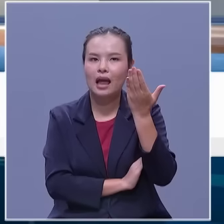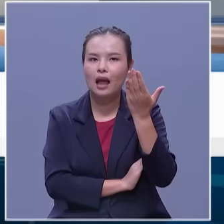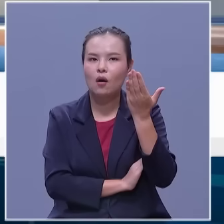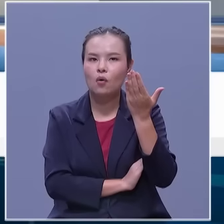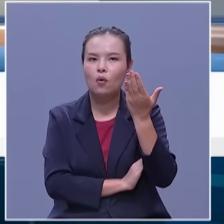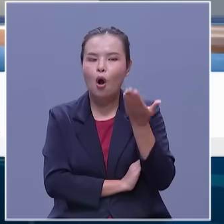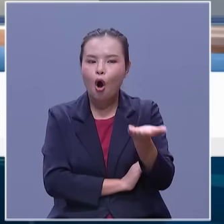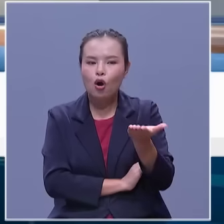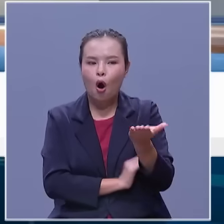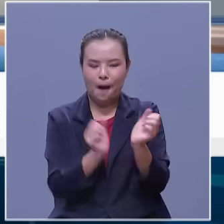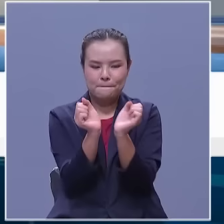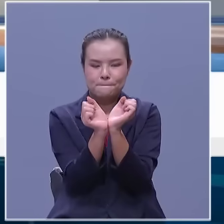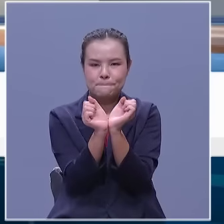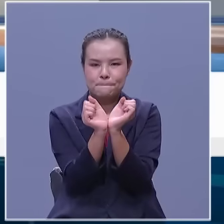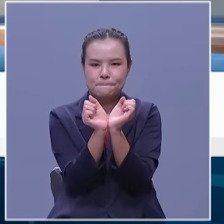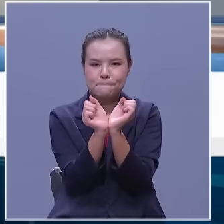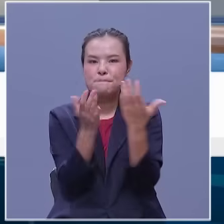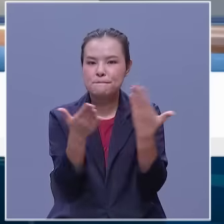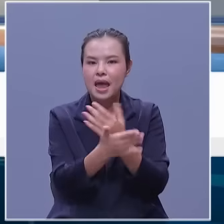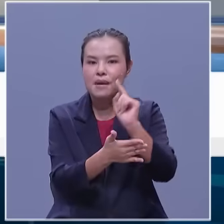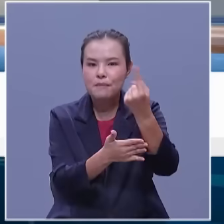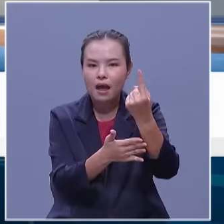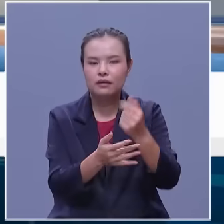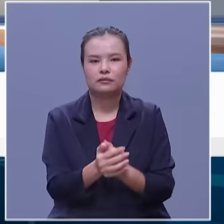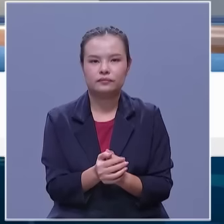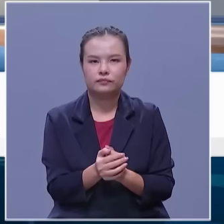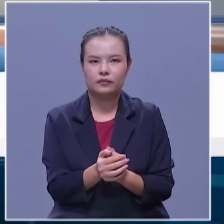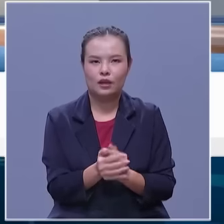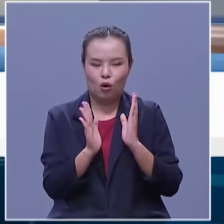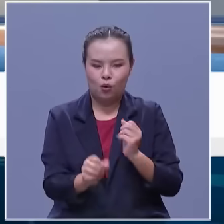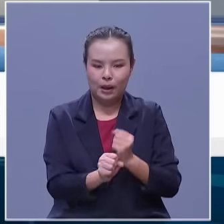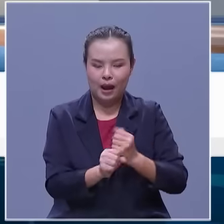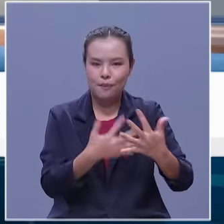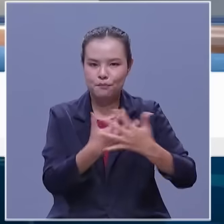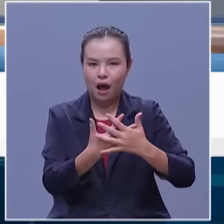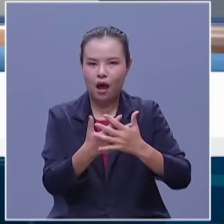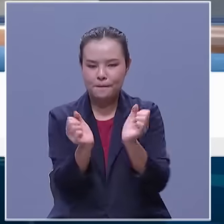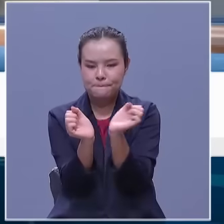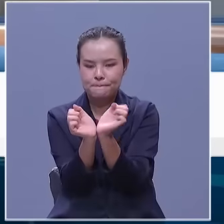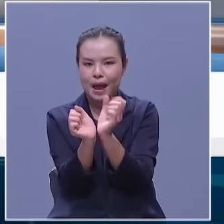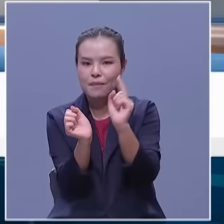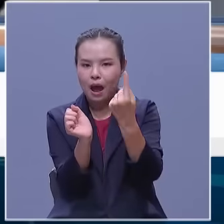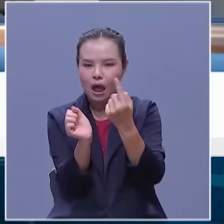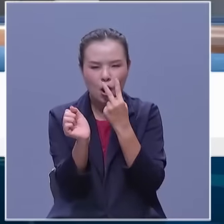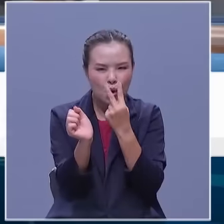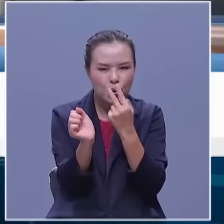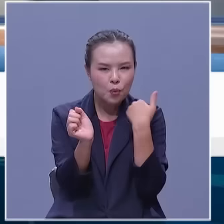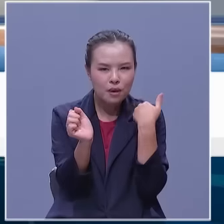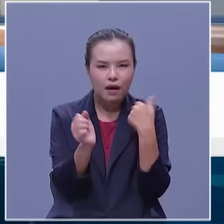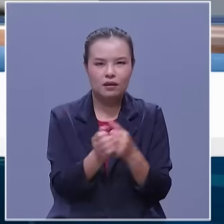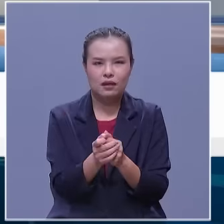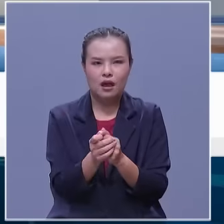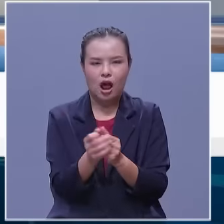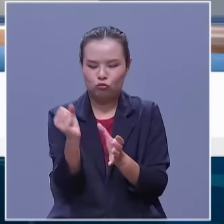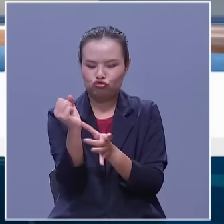ผู้คุมขอเปลี่ยนโซ่ตรวนใหม่คำถามคือตอนผู้คุมเอาโซ่ตรวนอันใหม่ไปเปลี่ยนได้สังเกได้สังเกตมั้ยว่าไอ้โซ่